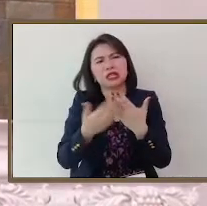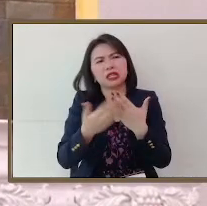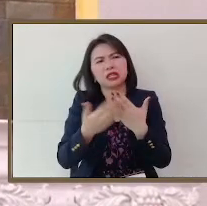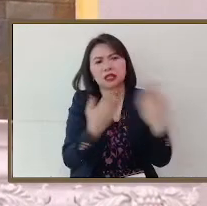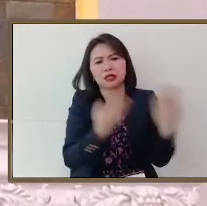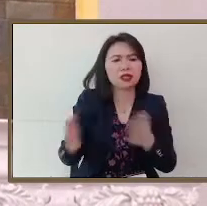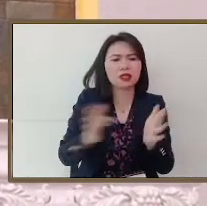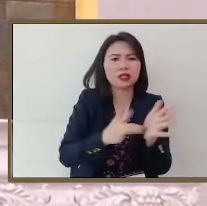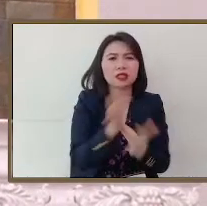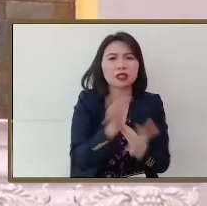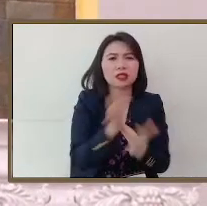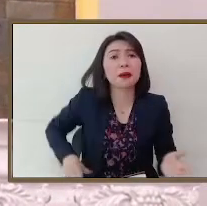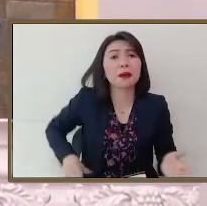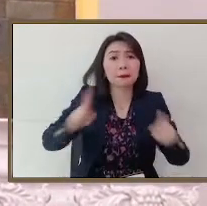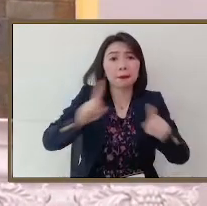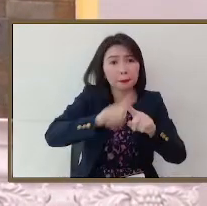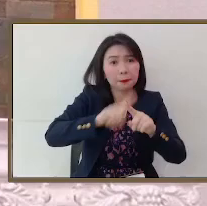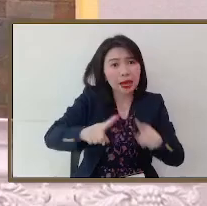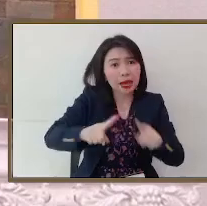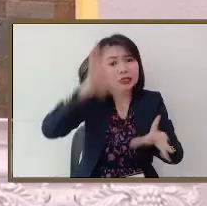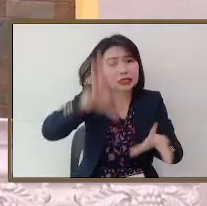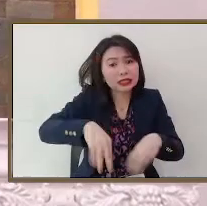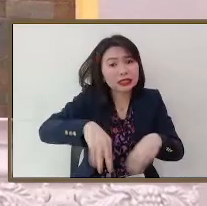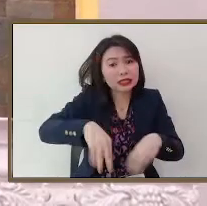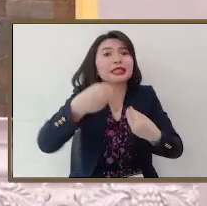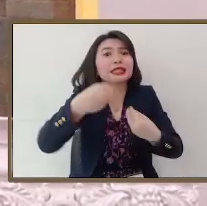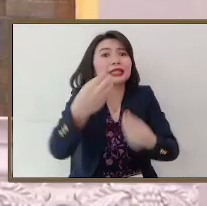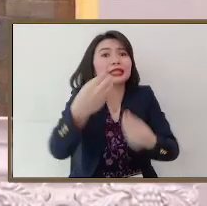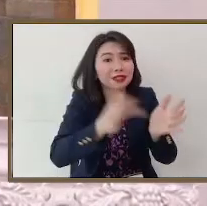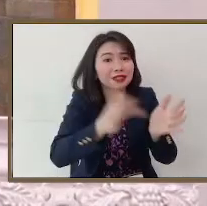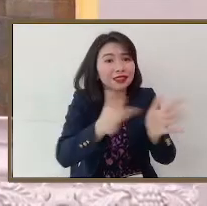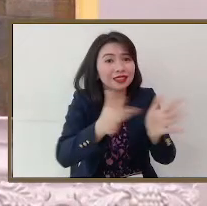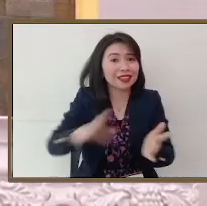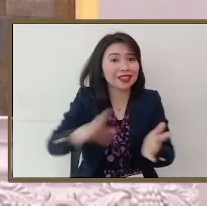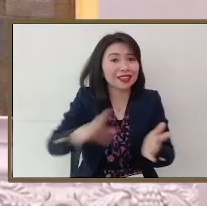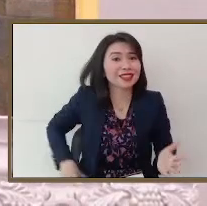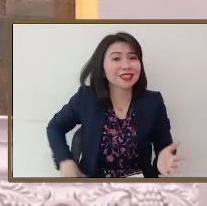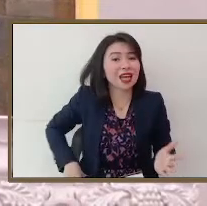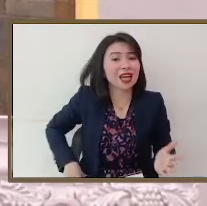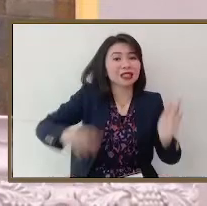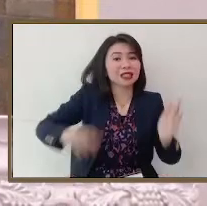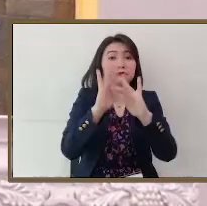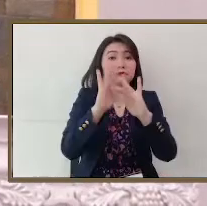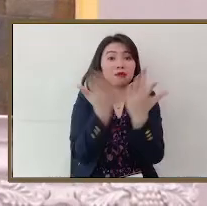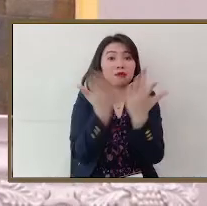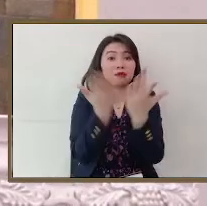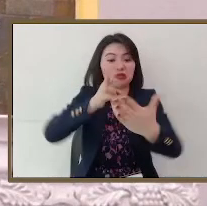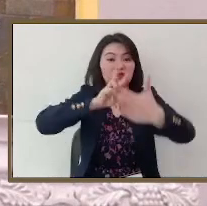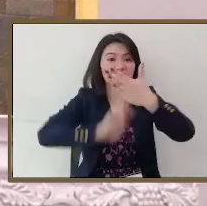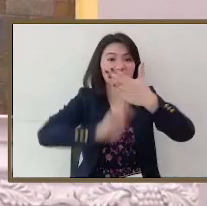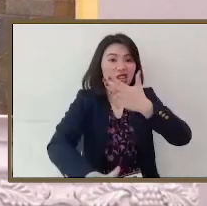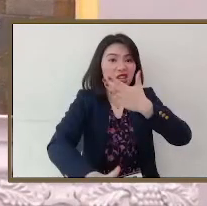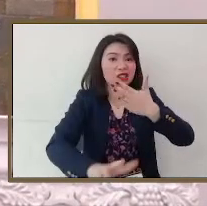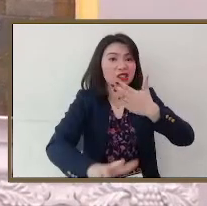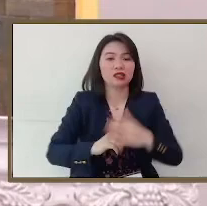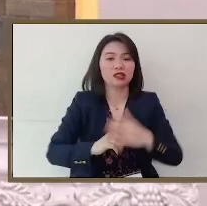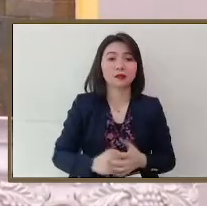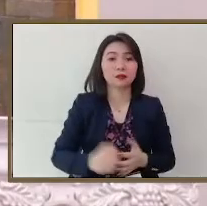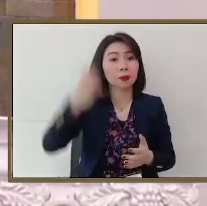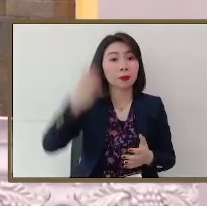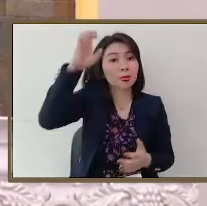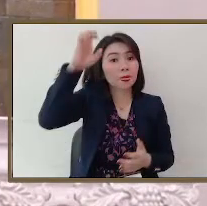temple, but he gave him the scripture. Come on, talk to me if you can. All right,